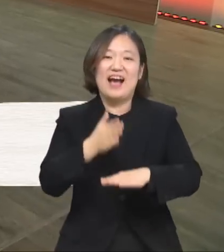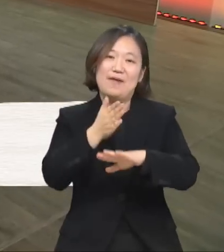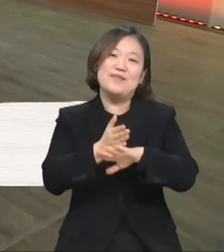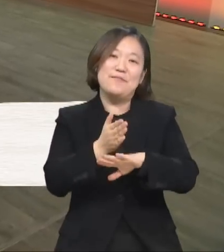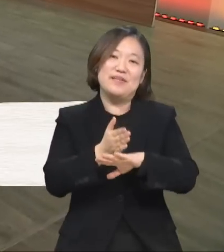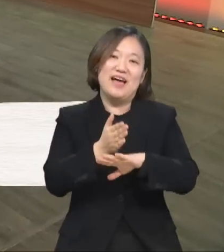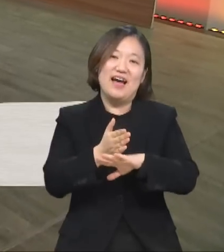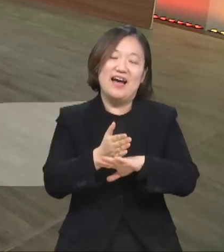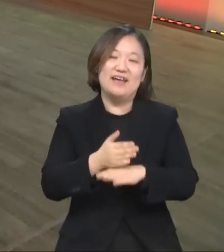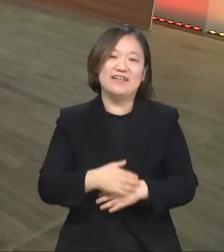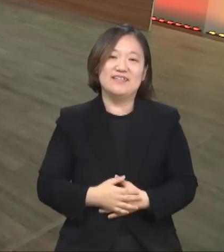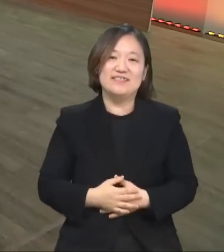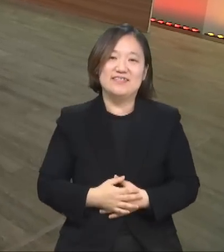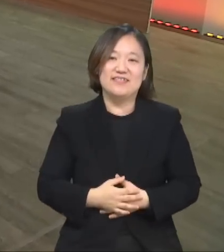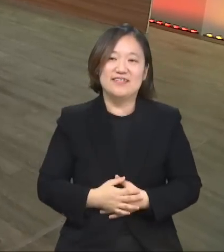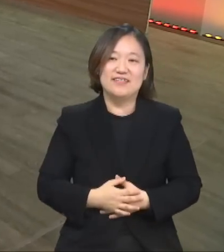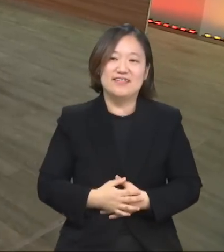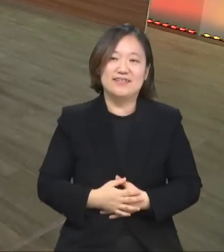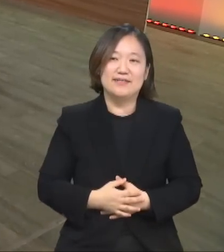불자님